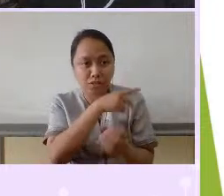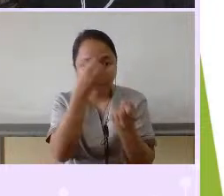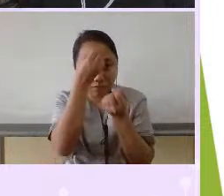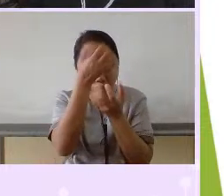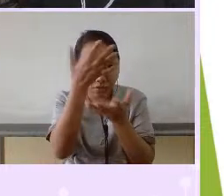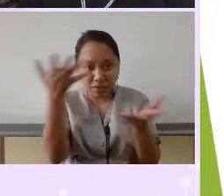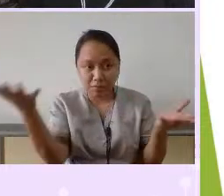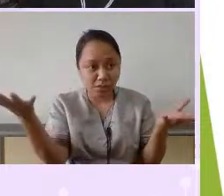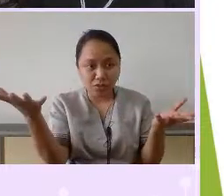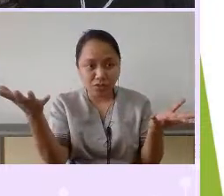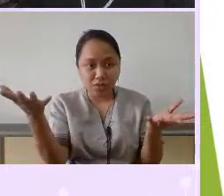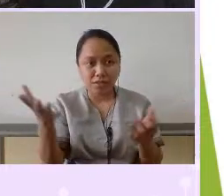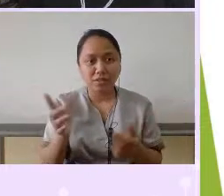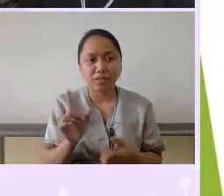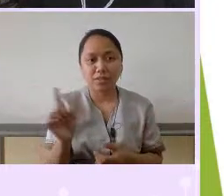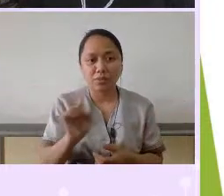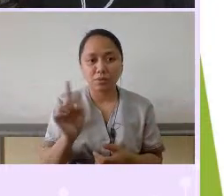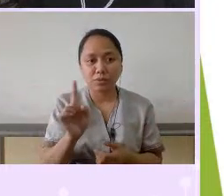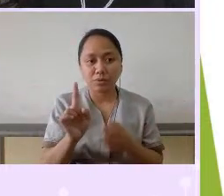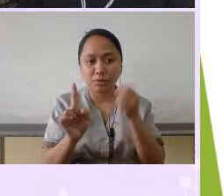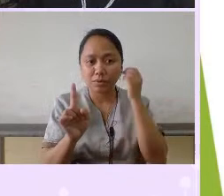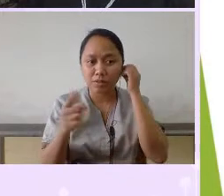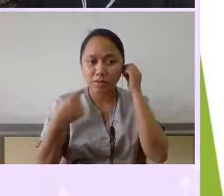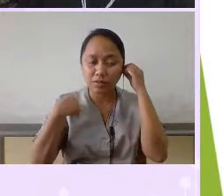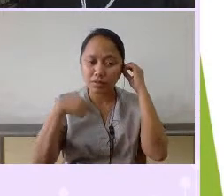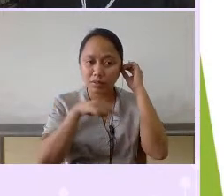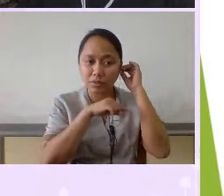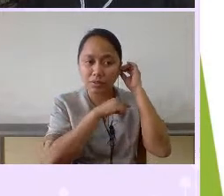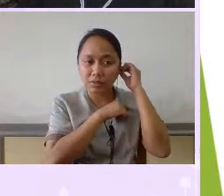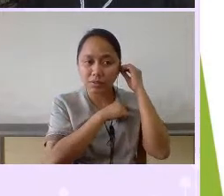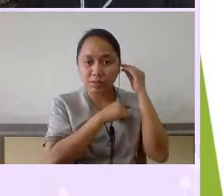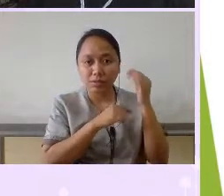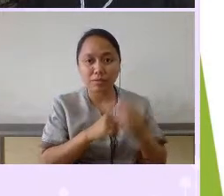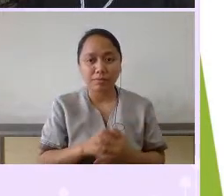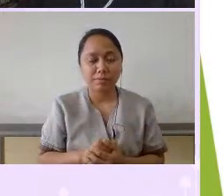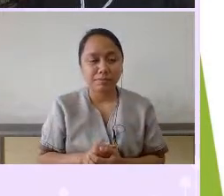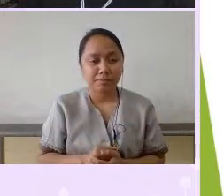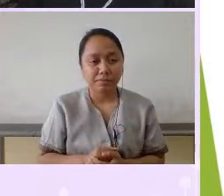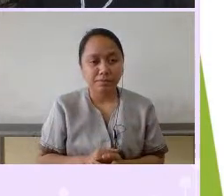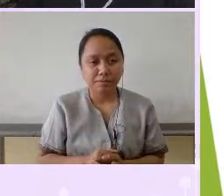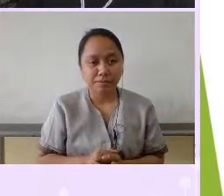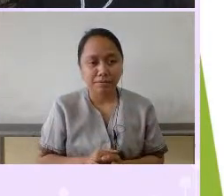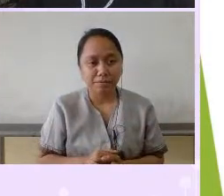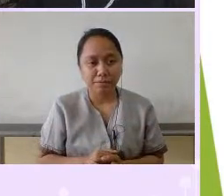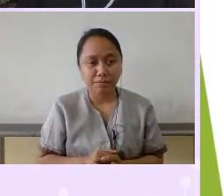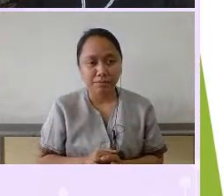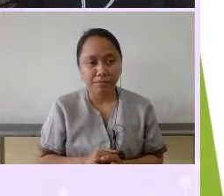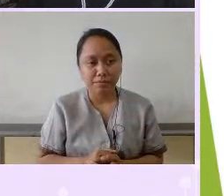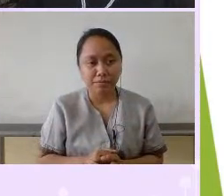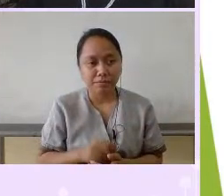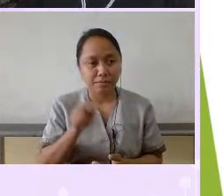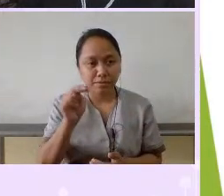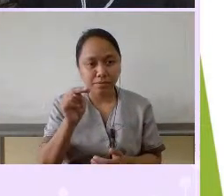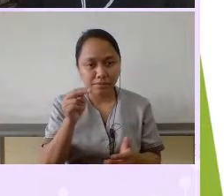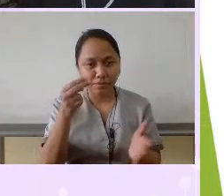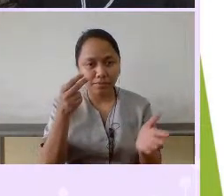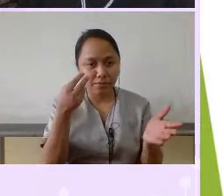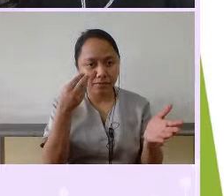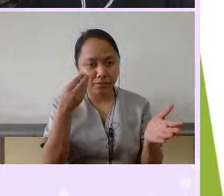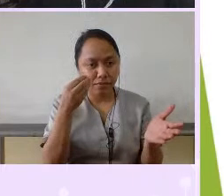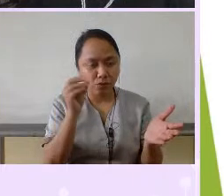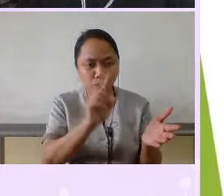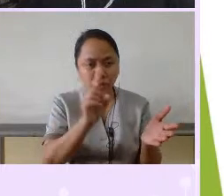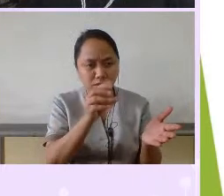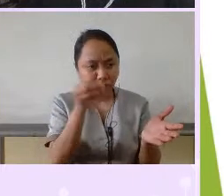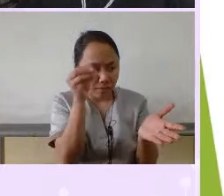ang sex ng ating mga enrollee, male or female, ano ba nakalagay, pati kung anong